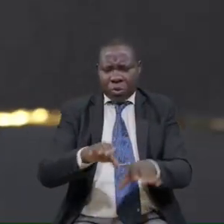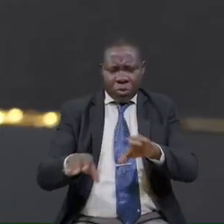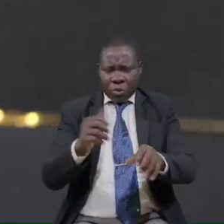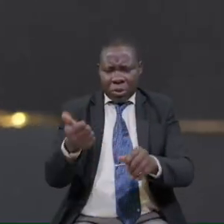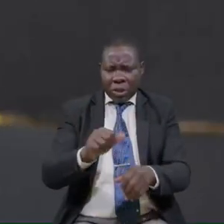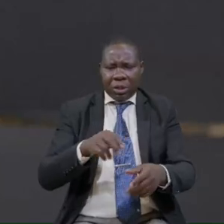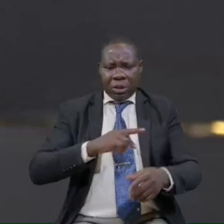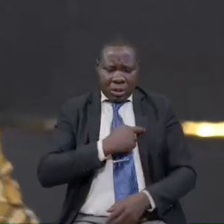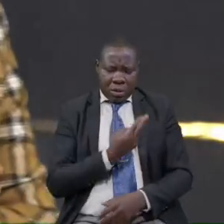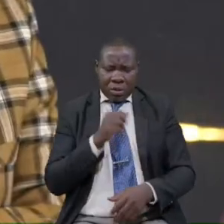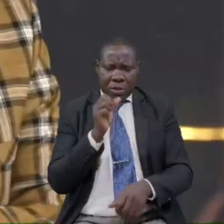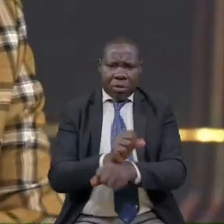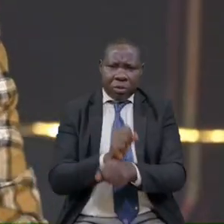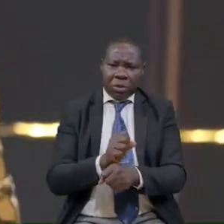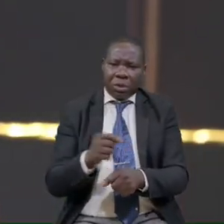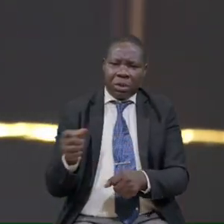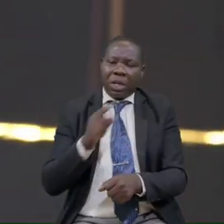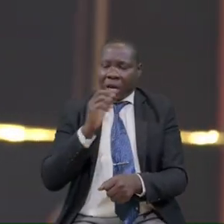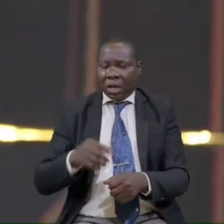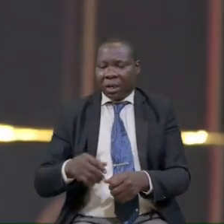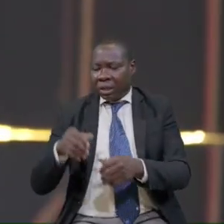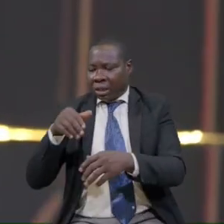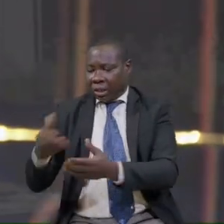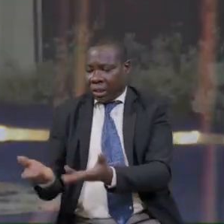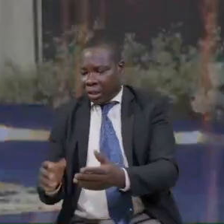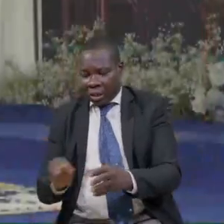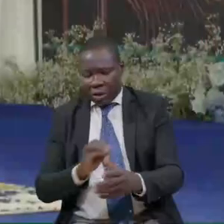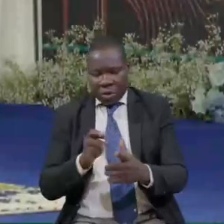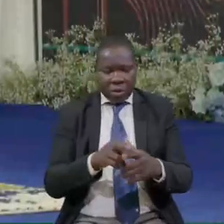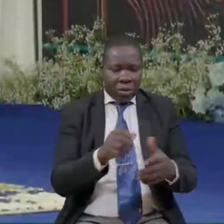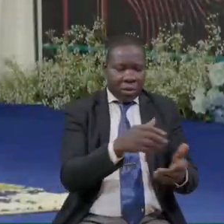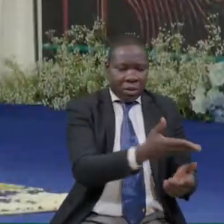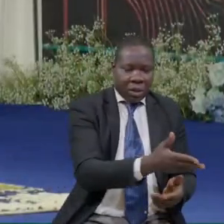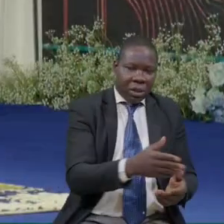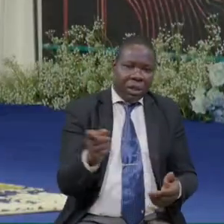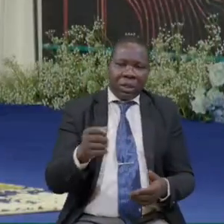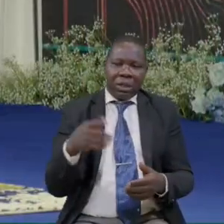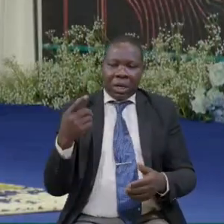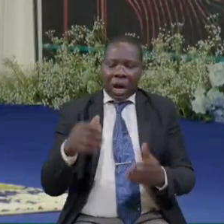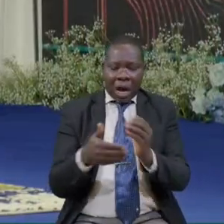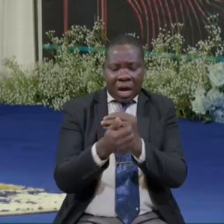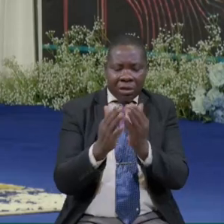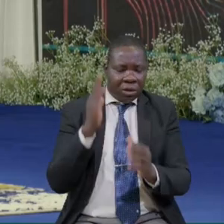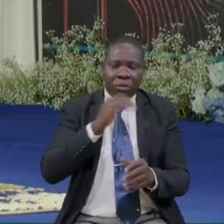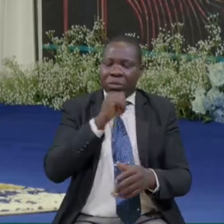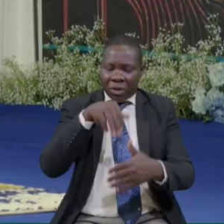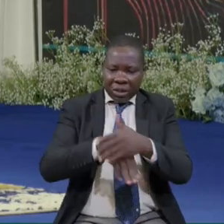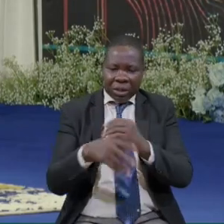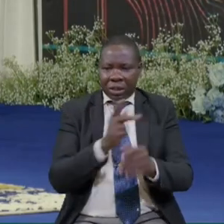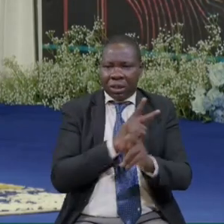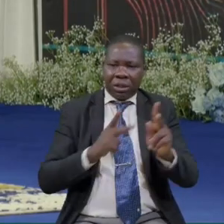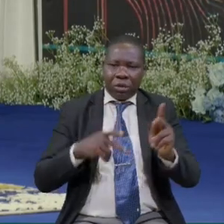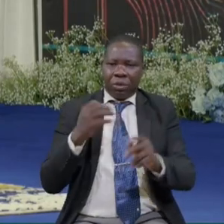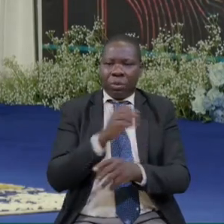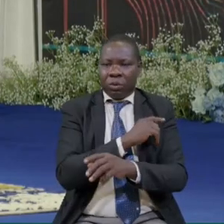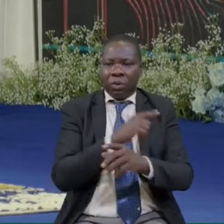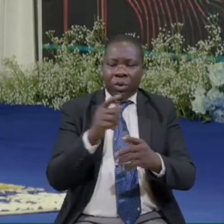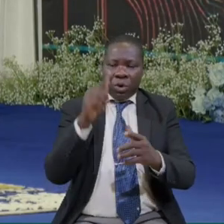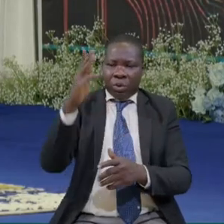à cette dénomination, adultères, les adultères ne seront pas dans le royaume de